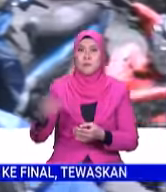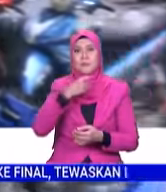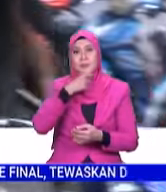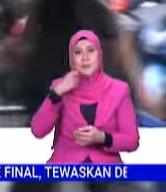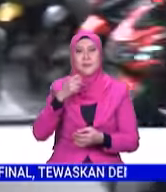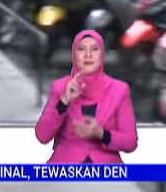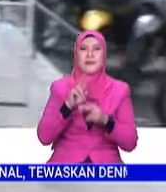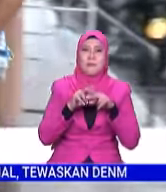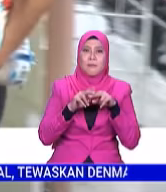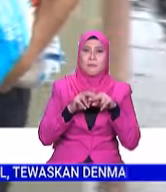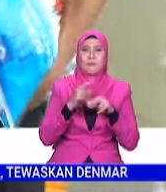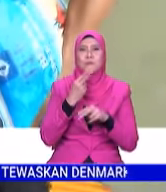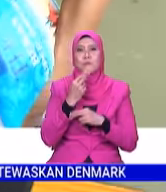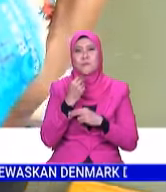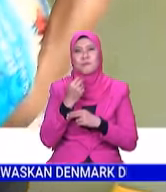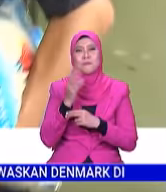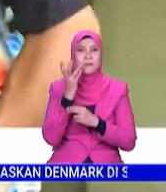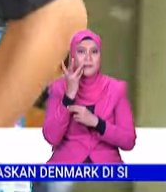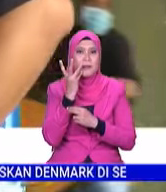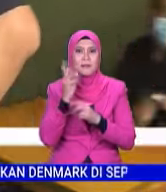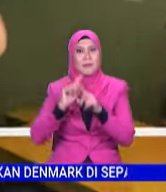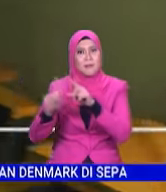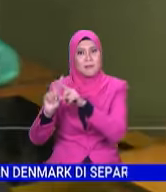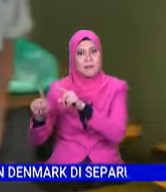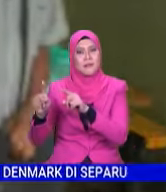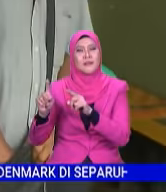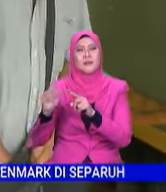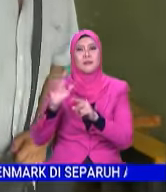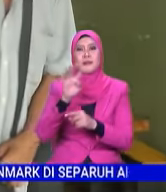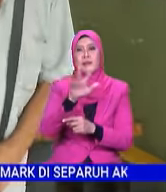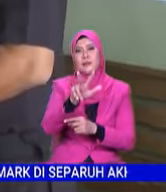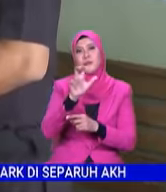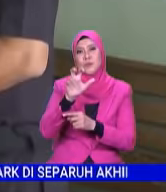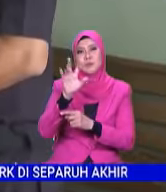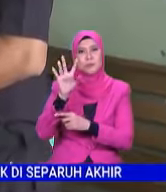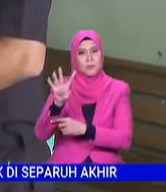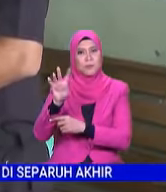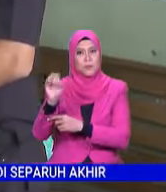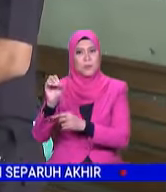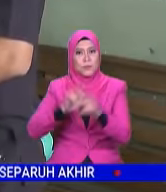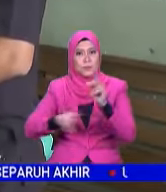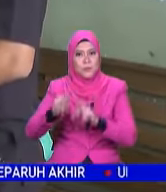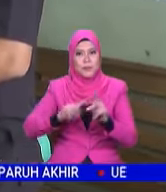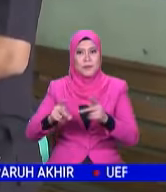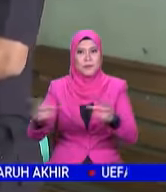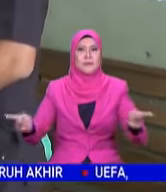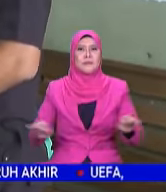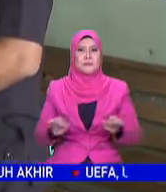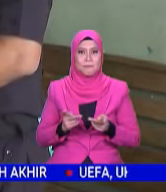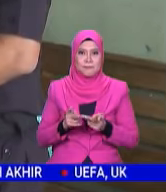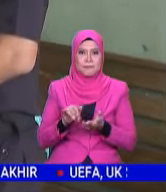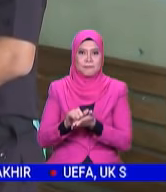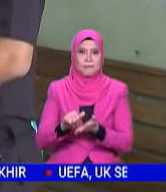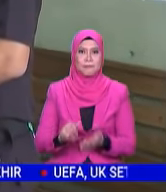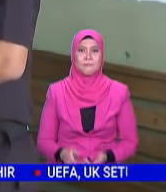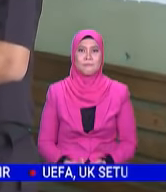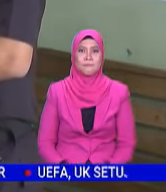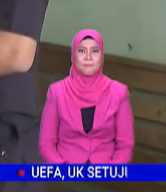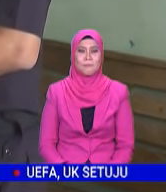garam, gula, minyak masak dan beras kepada hampir 740 penduduk di kawasan tersebut.